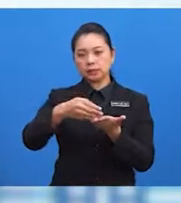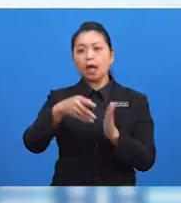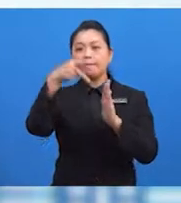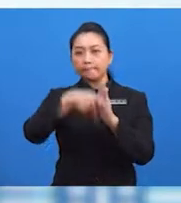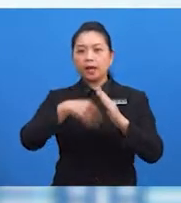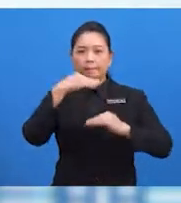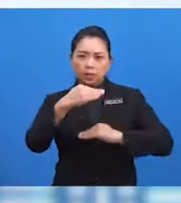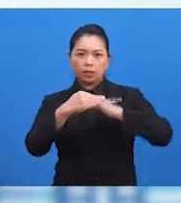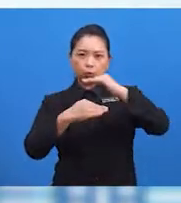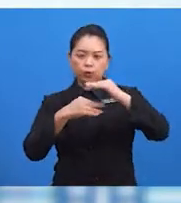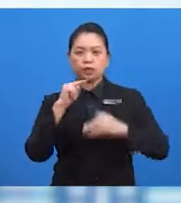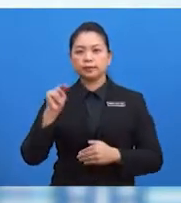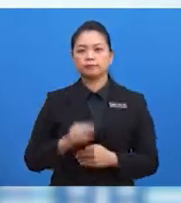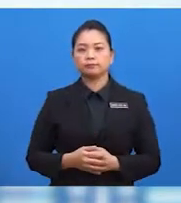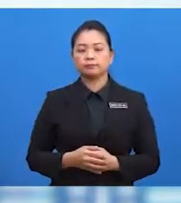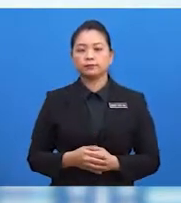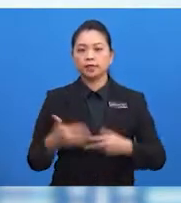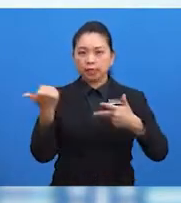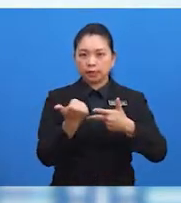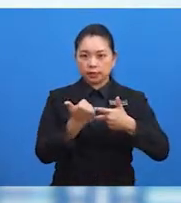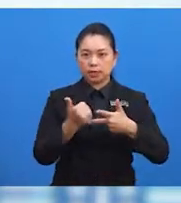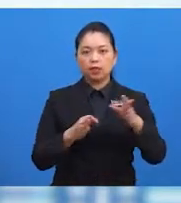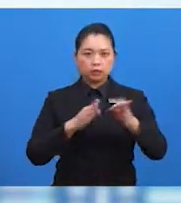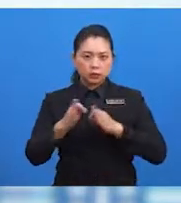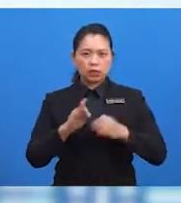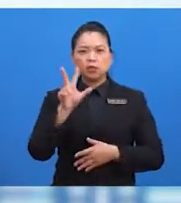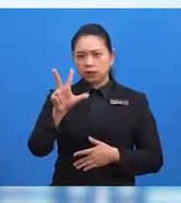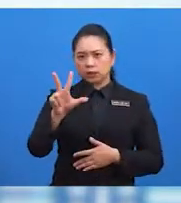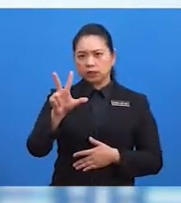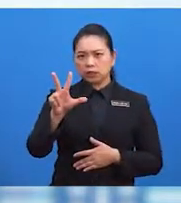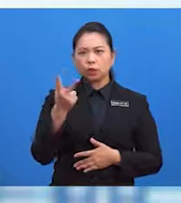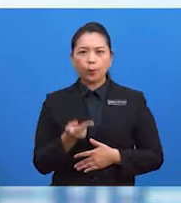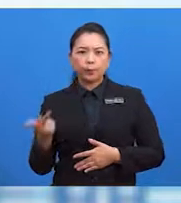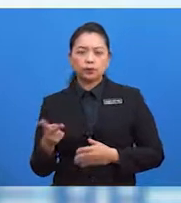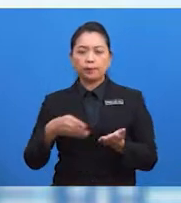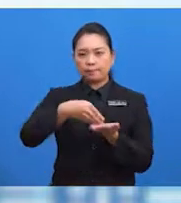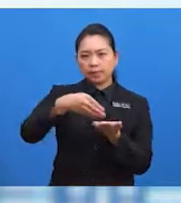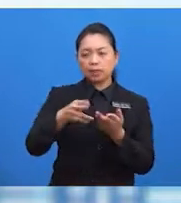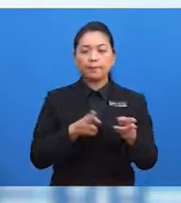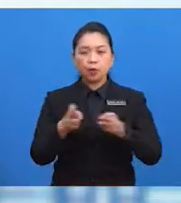pembangunan. Ketiga, menjelaskan tiga komponen perbelanjaan mengurus.